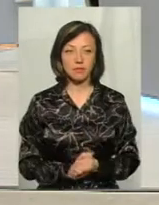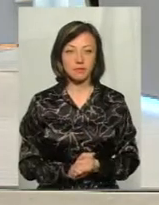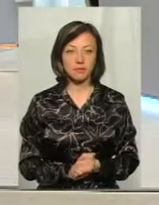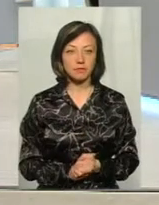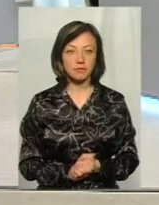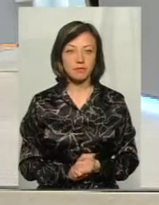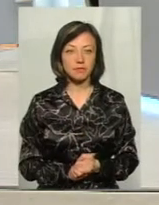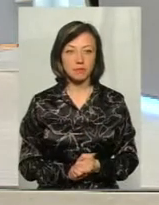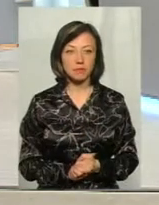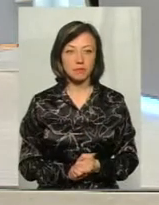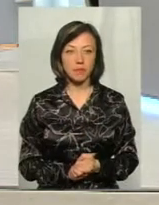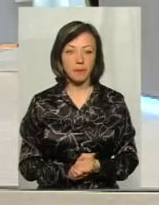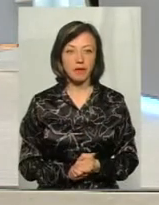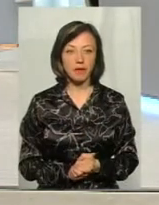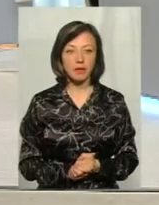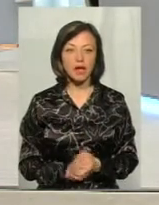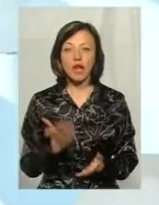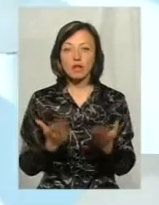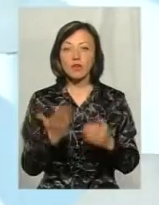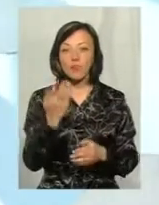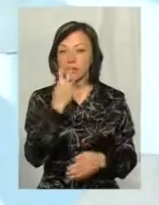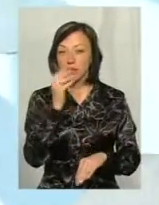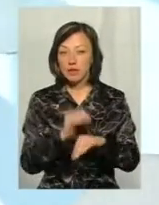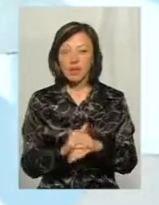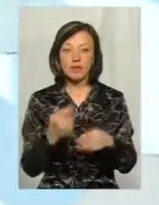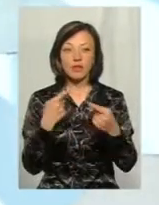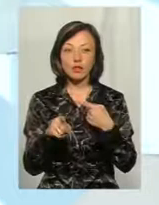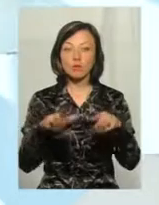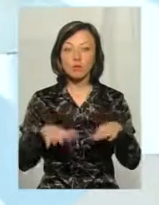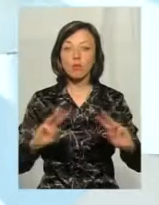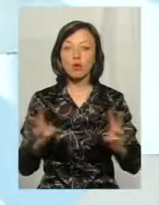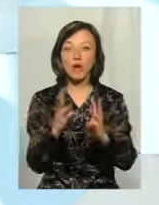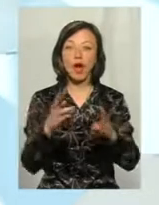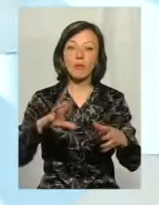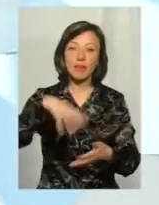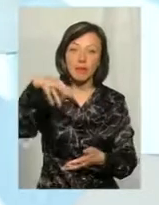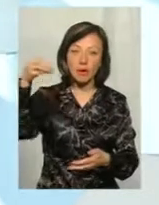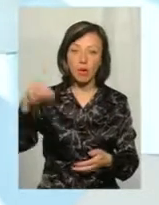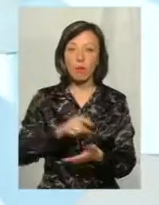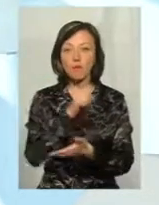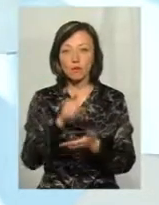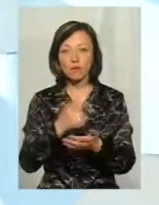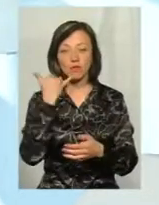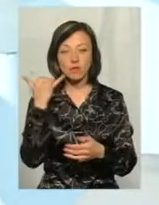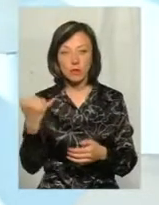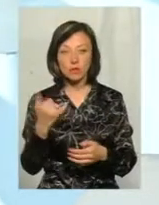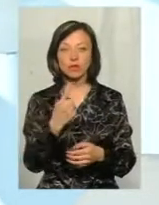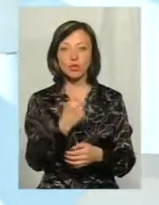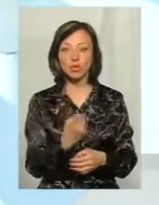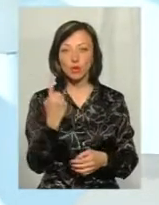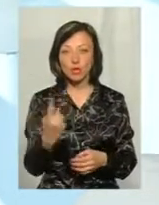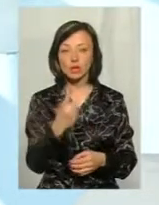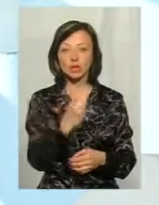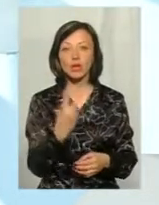не складає якоїсь там безпеки. От. Якщо ви замітили десь в іншому місці пожежа, чи десь дим іде, обов'язково дзвоніть на телефони